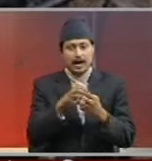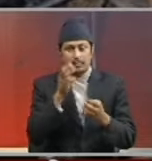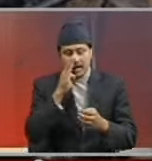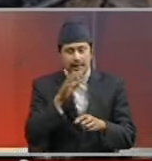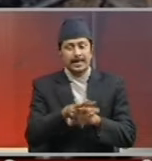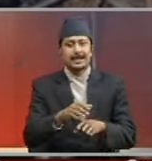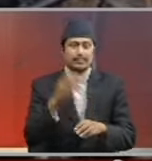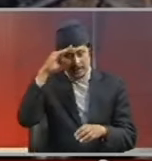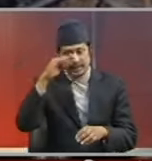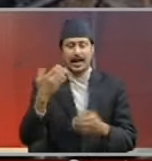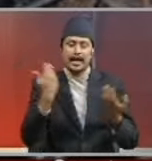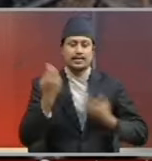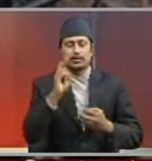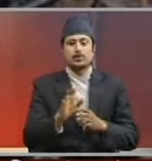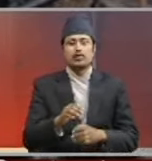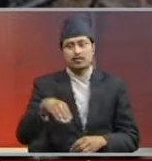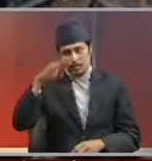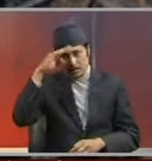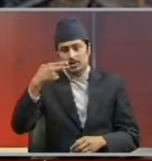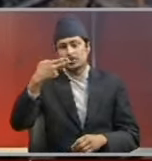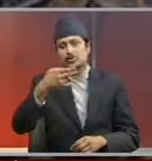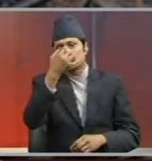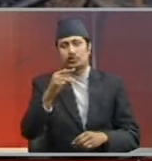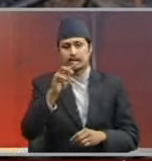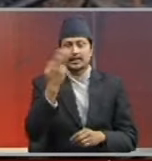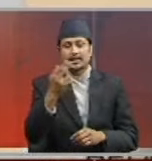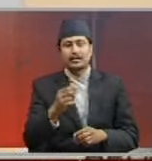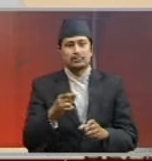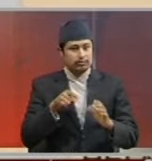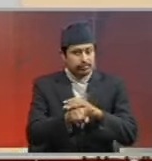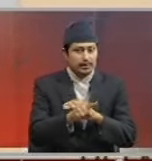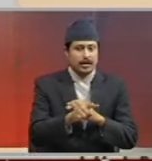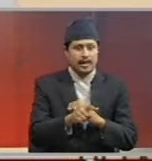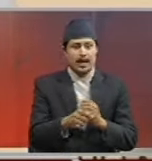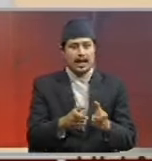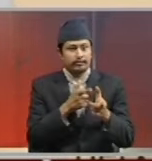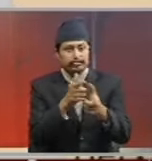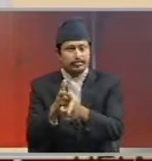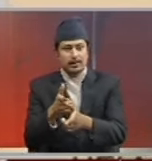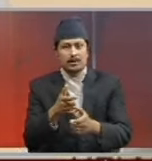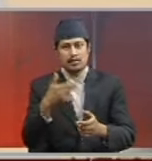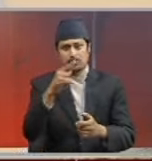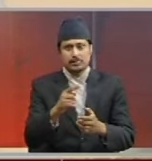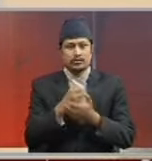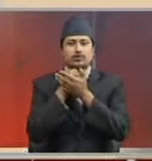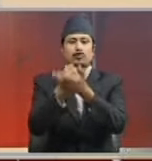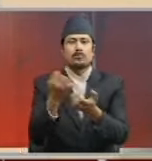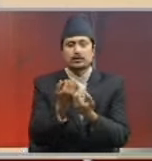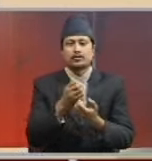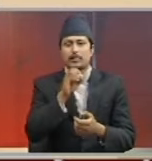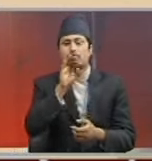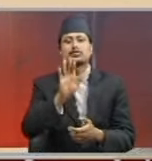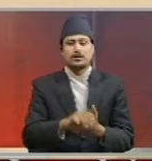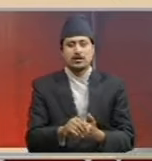प्रहरी घाइते भएका छन् प्रहरी चौकीमा रहेका घुस पैठियाले आक्रमणकारीलाई चौकीभित्र प्रवेश गर्न सघाएको बताइएको